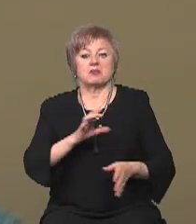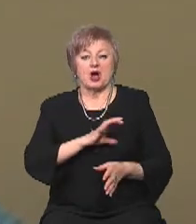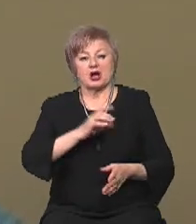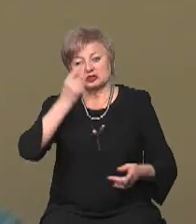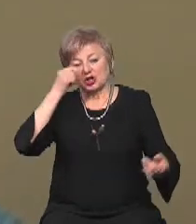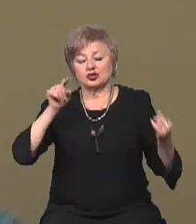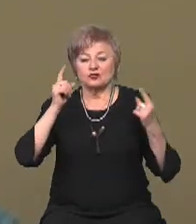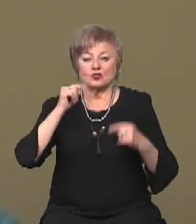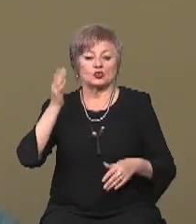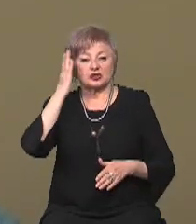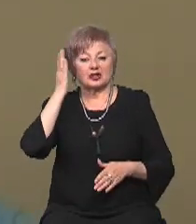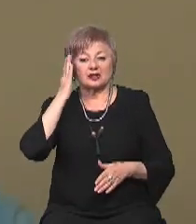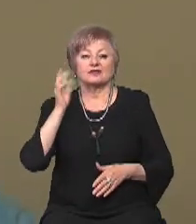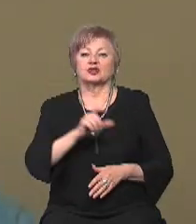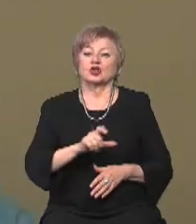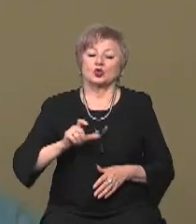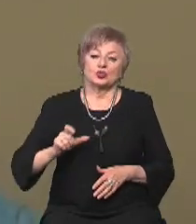творчих, талановитих людей, які